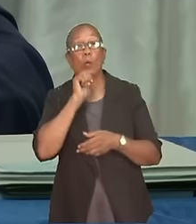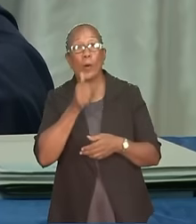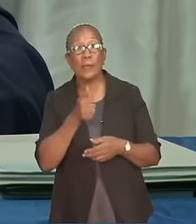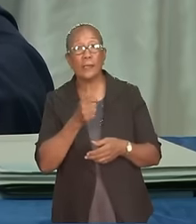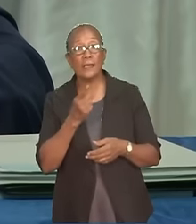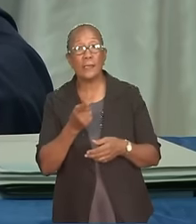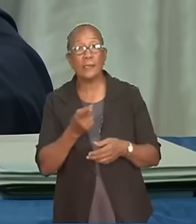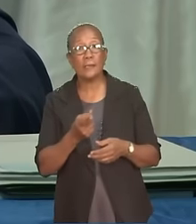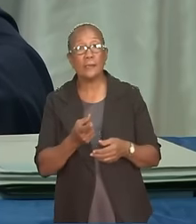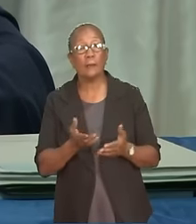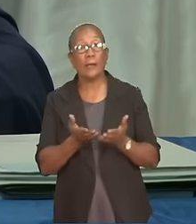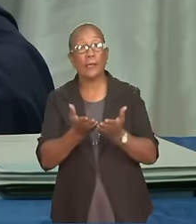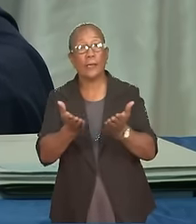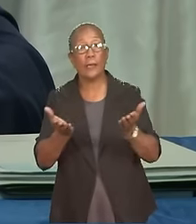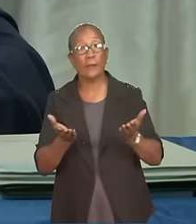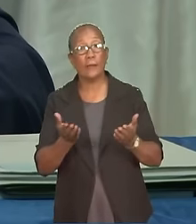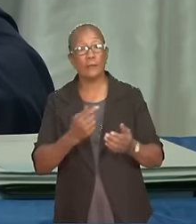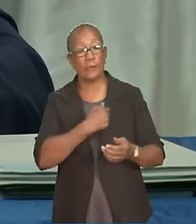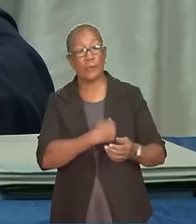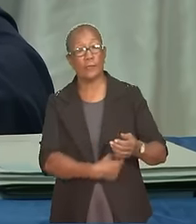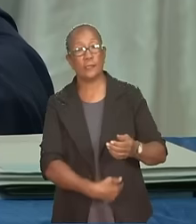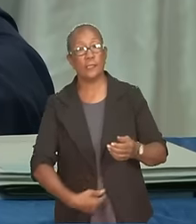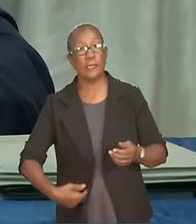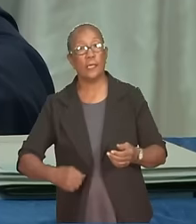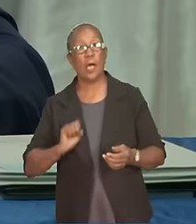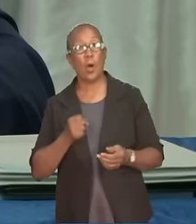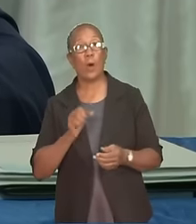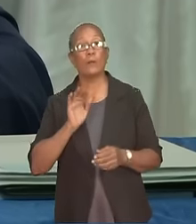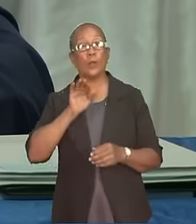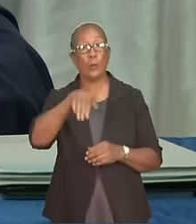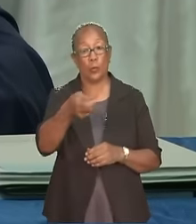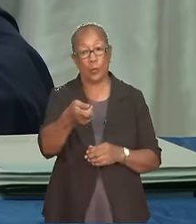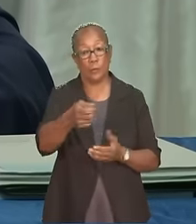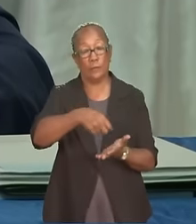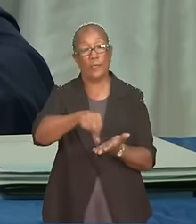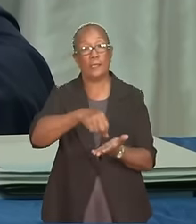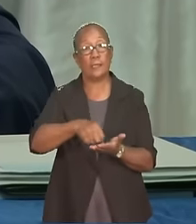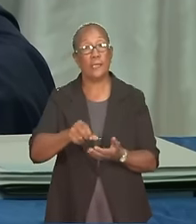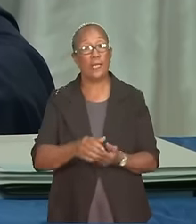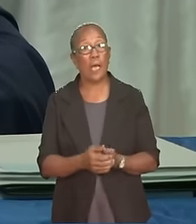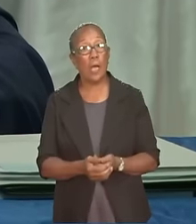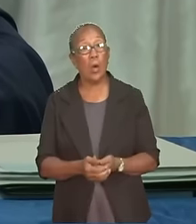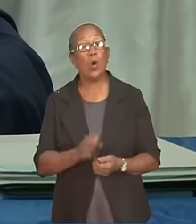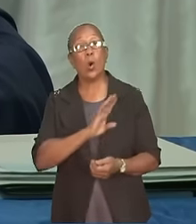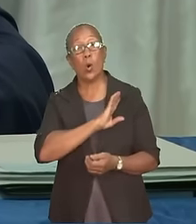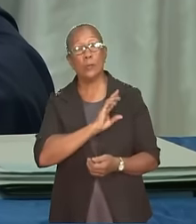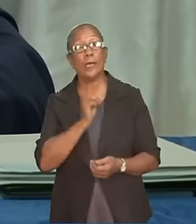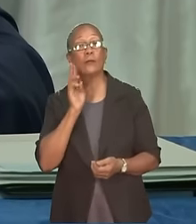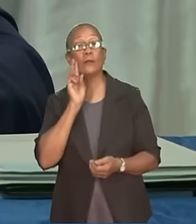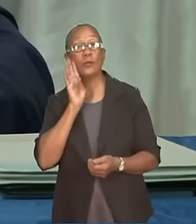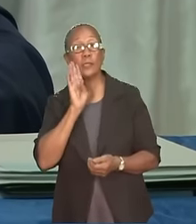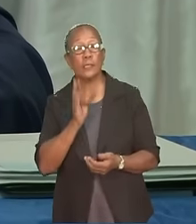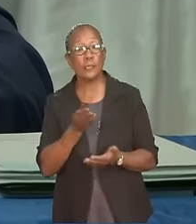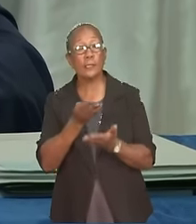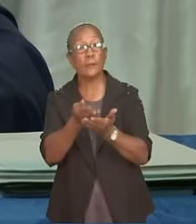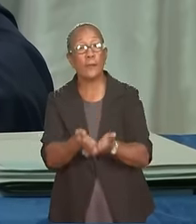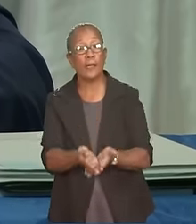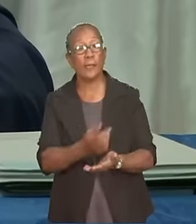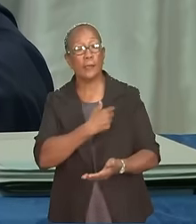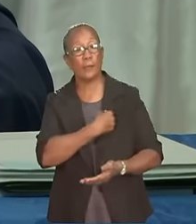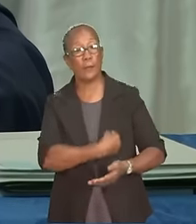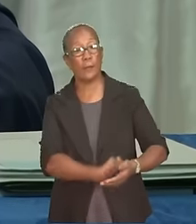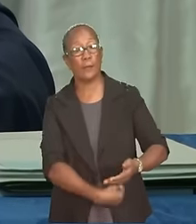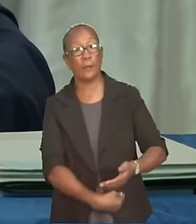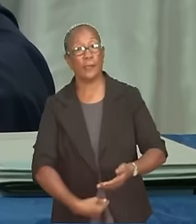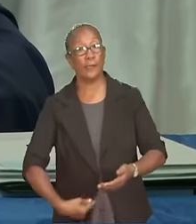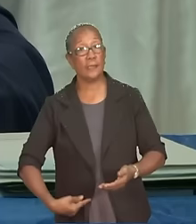bereidwilligheid van China om die brug te financieren? Nou, dat verzoek is gedeponeerd bij de president van China. We kijken uit